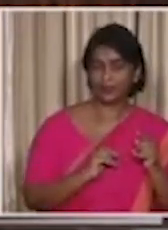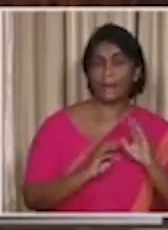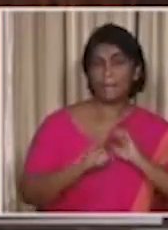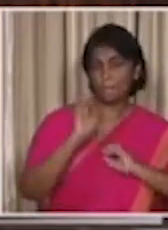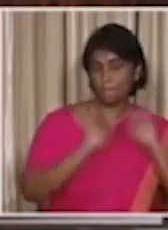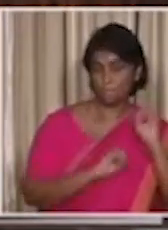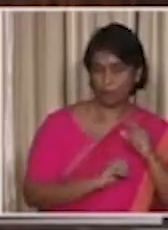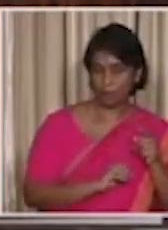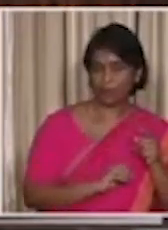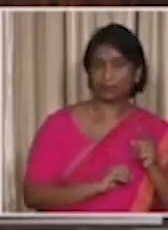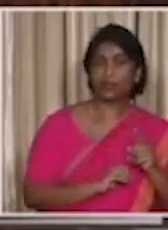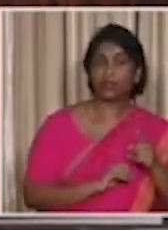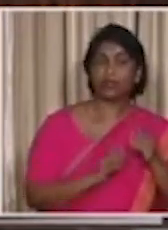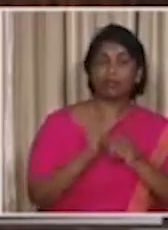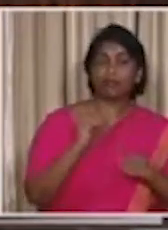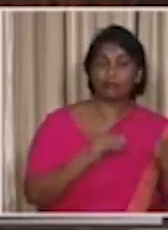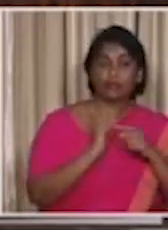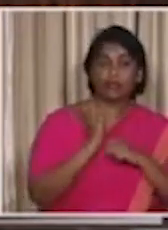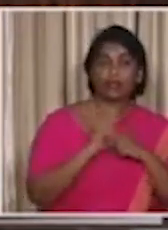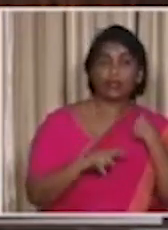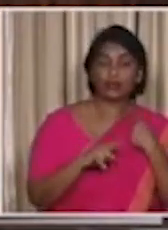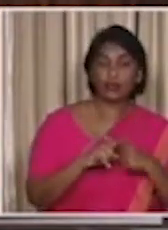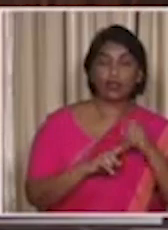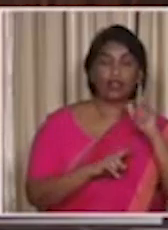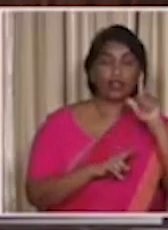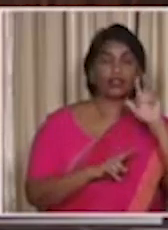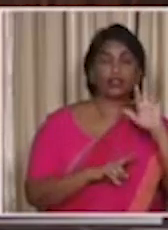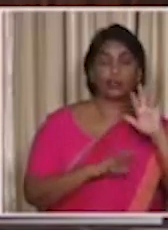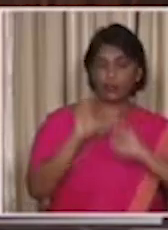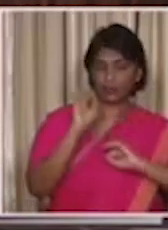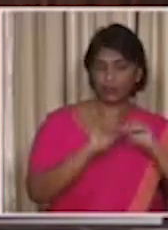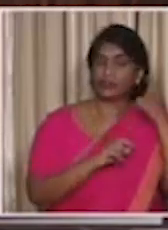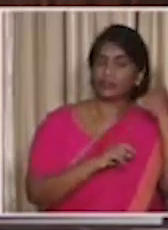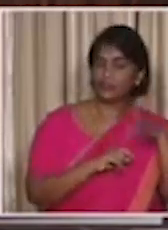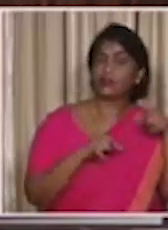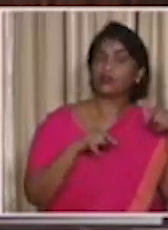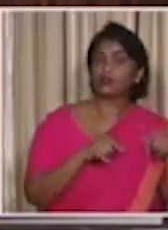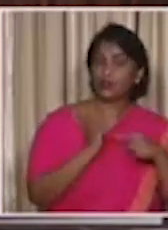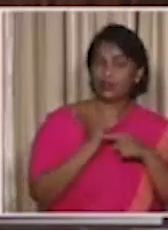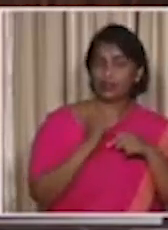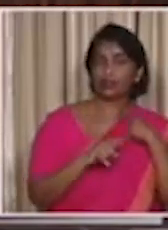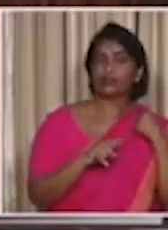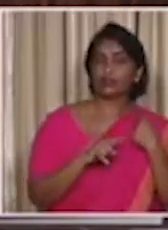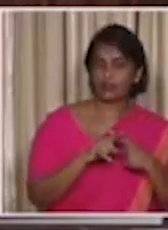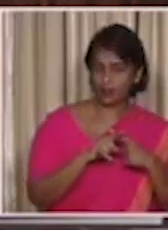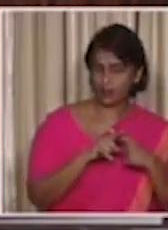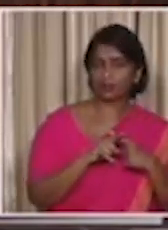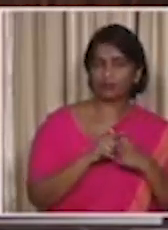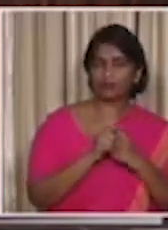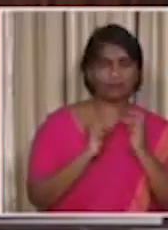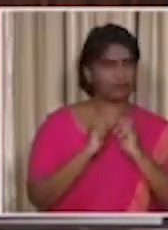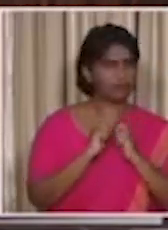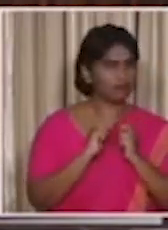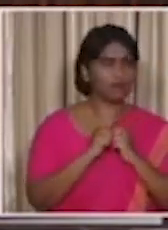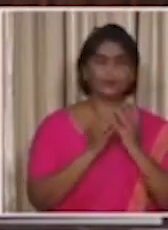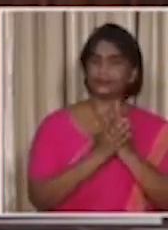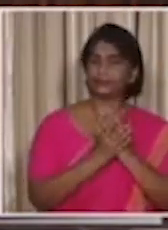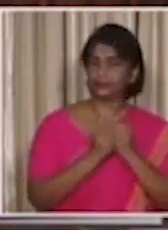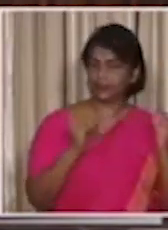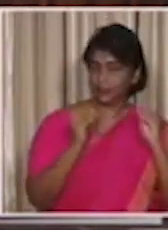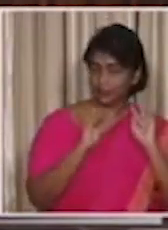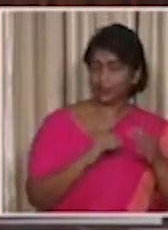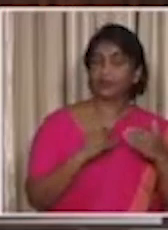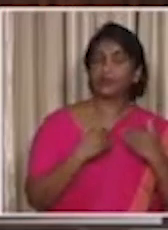ප්‍රතිශතය වක්‍රබදු 179යි ඒ නිසා මේ බදු විෂමතාවය නිවැරදි කර